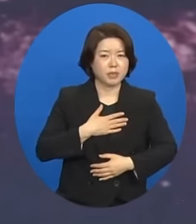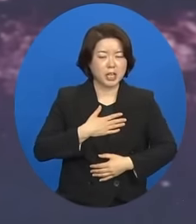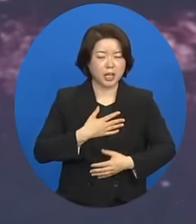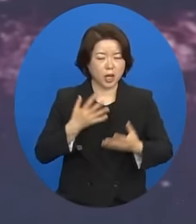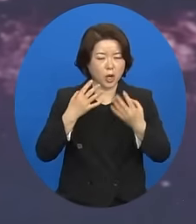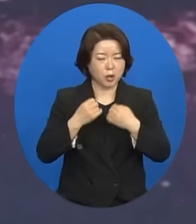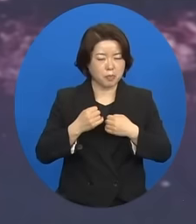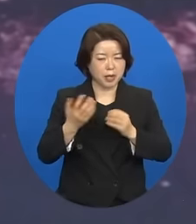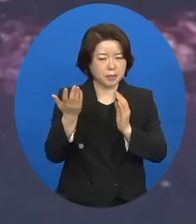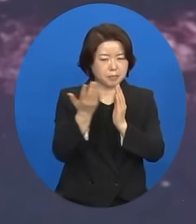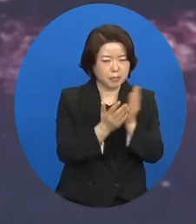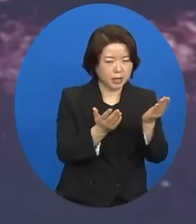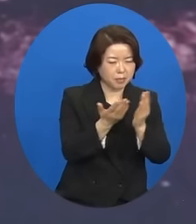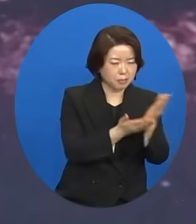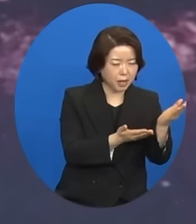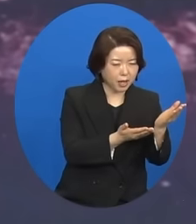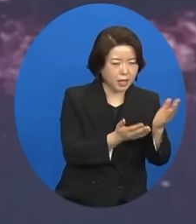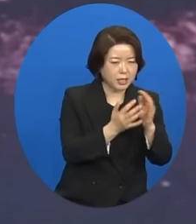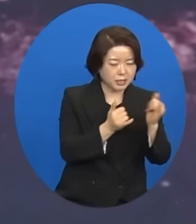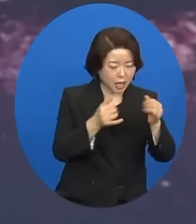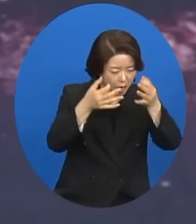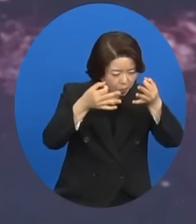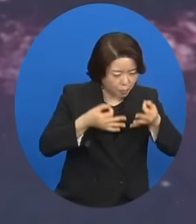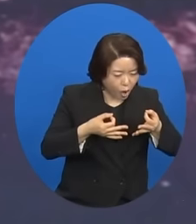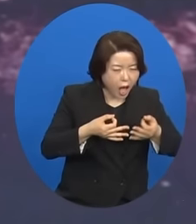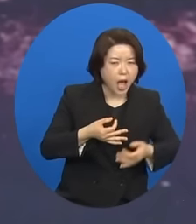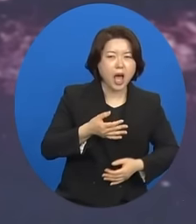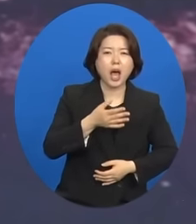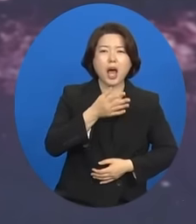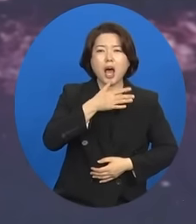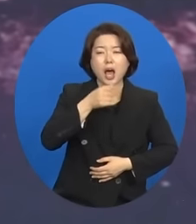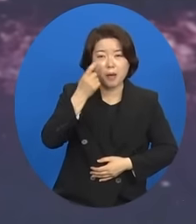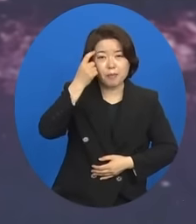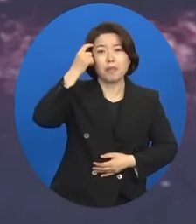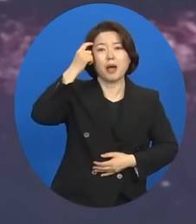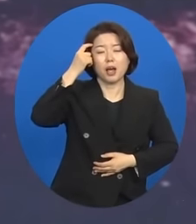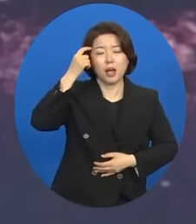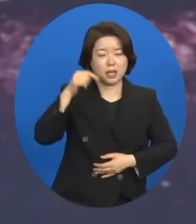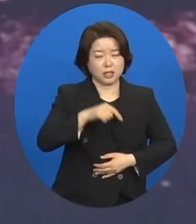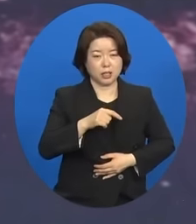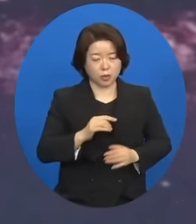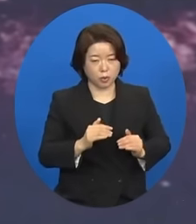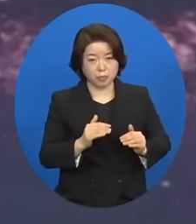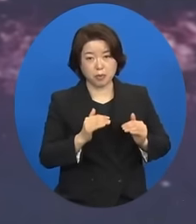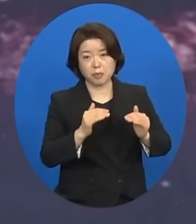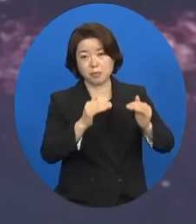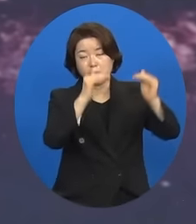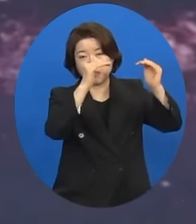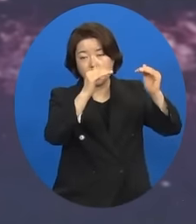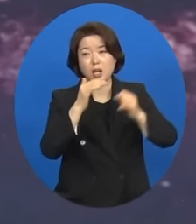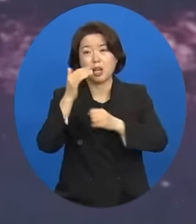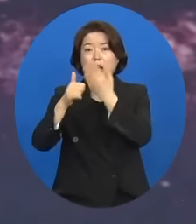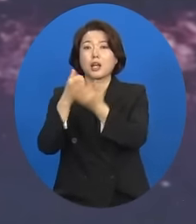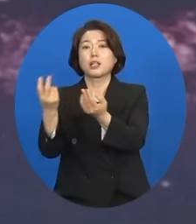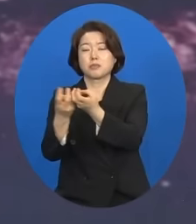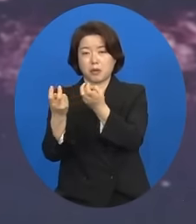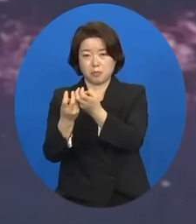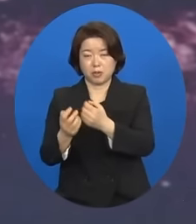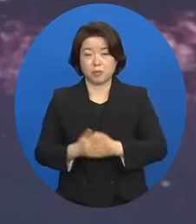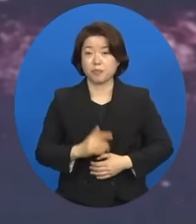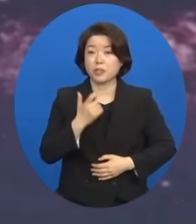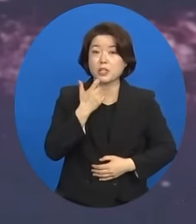모순적인 존재인지를 깨닫게 함으로서 그가 성숙하게 하는 것이 하나님의 방법이에요 자 야곱에게 누가